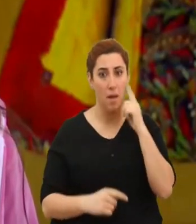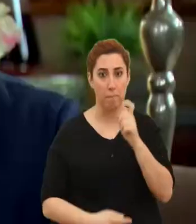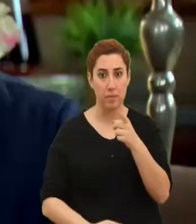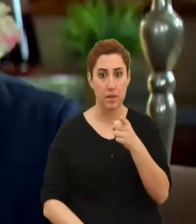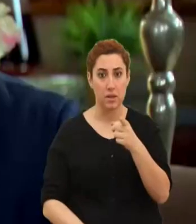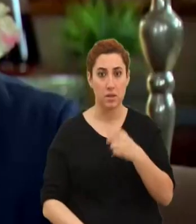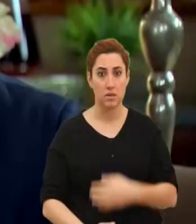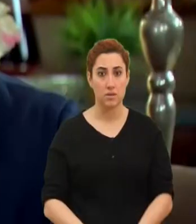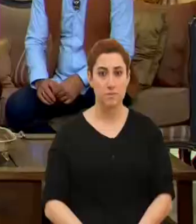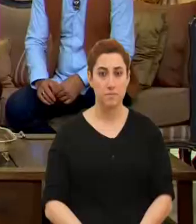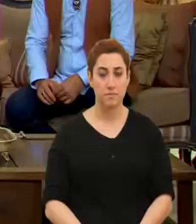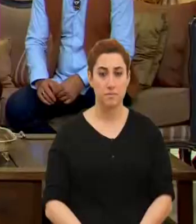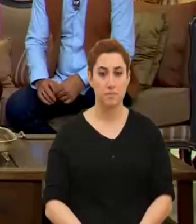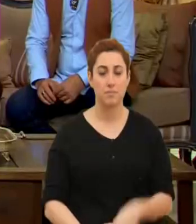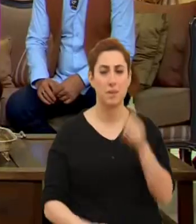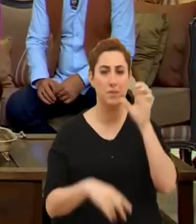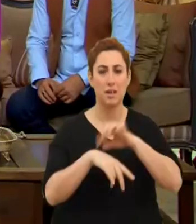yaptın?